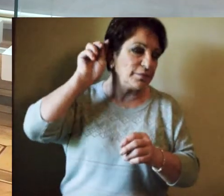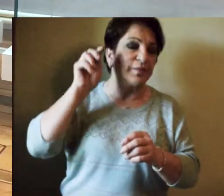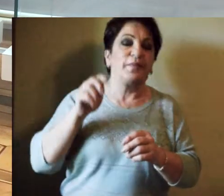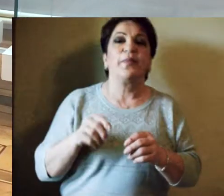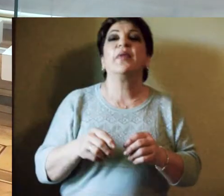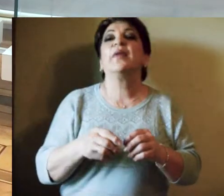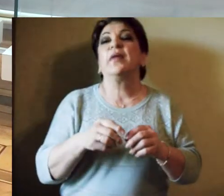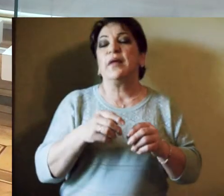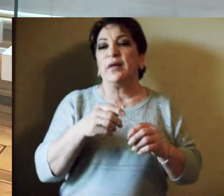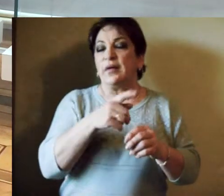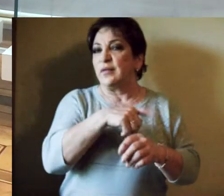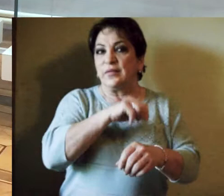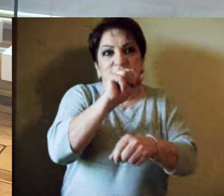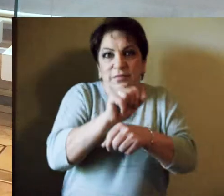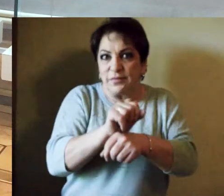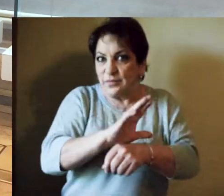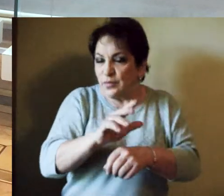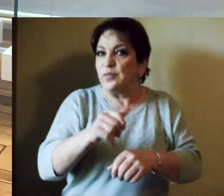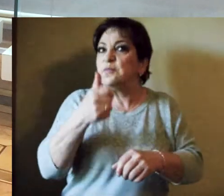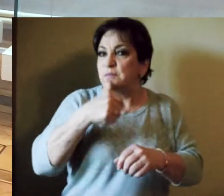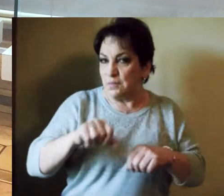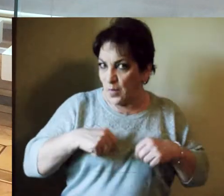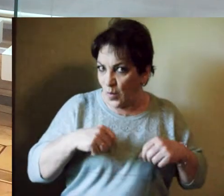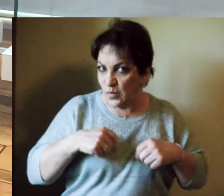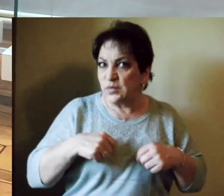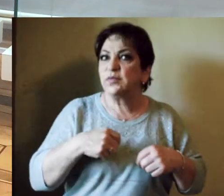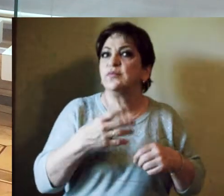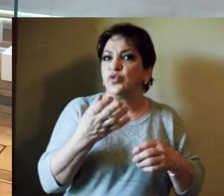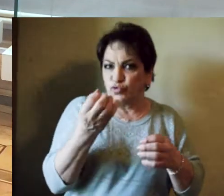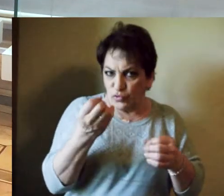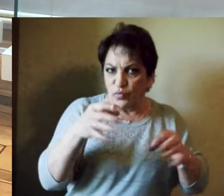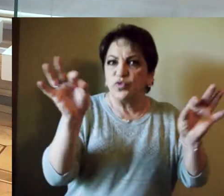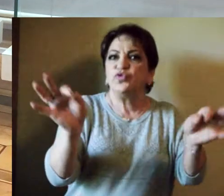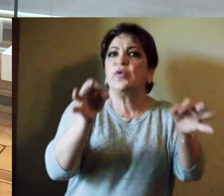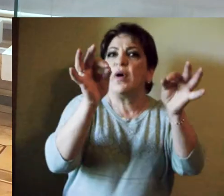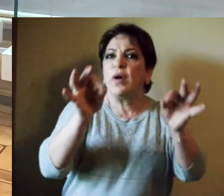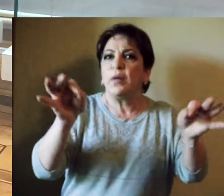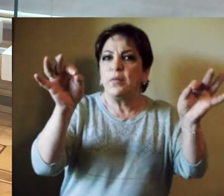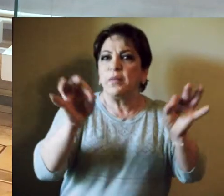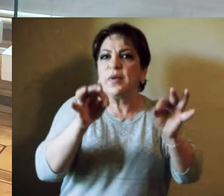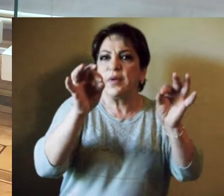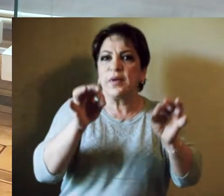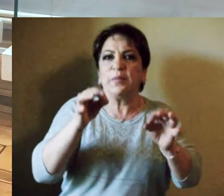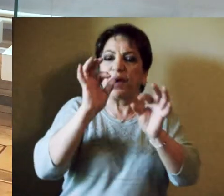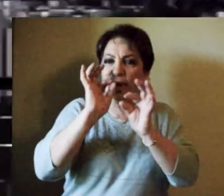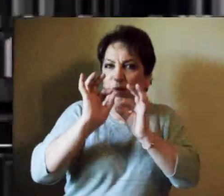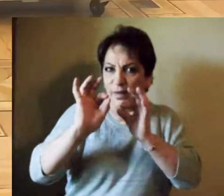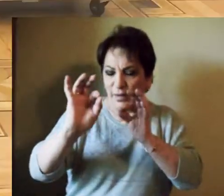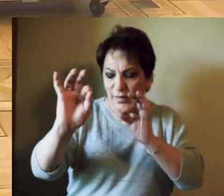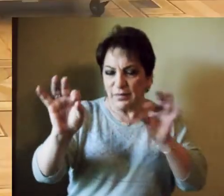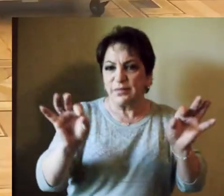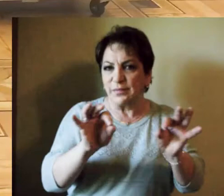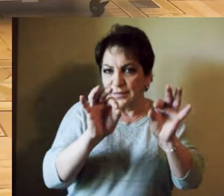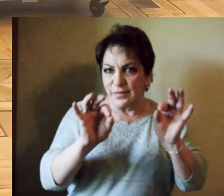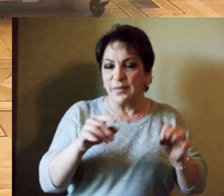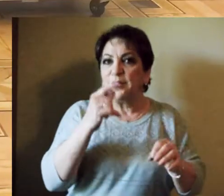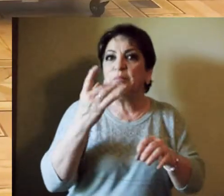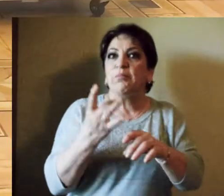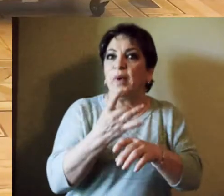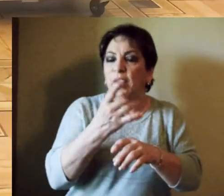հետևում։ Ոչ մի վարկյան չտատարեսնելով փորձը նա շառունակում էր չապտալ գլանակի մնացորդով։ Մի անգամել